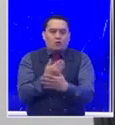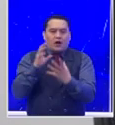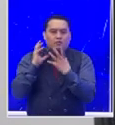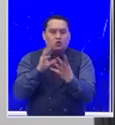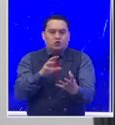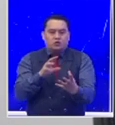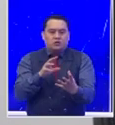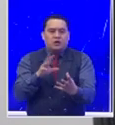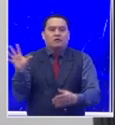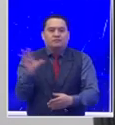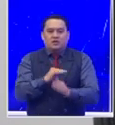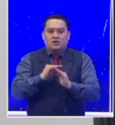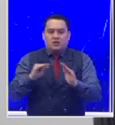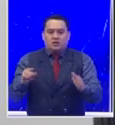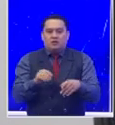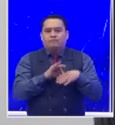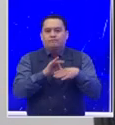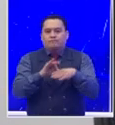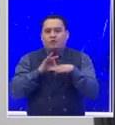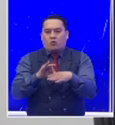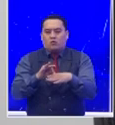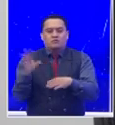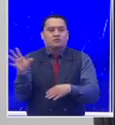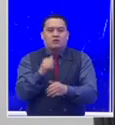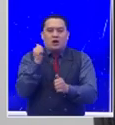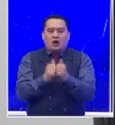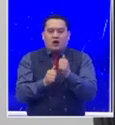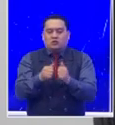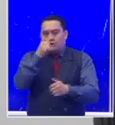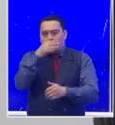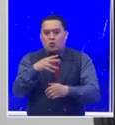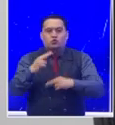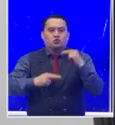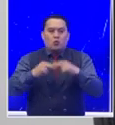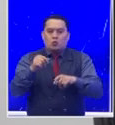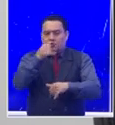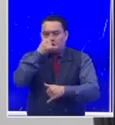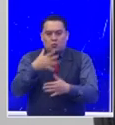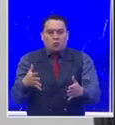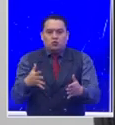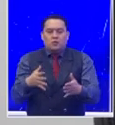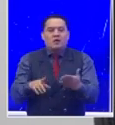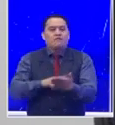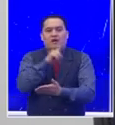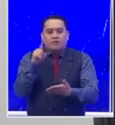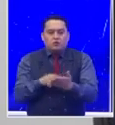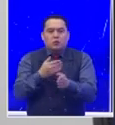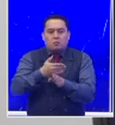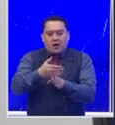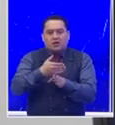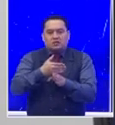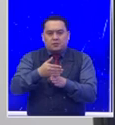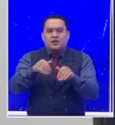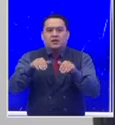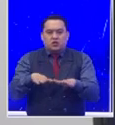автобусы. Всех детей будем возить. Пока везде, в каждом этом не можем школу построить. Все вопросы потихоньку решаются.